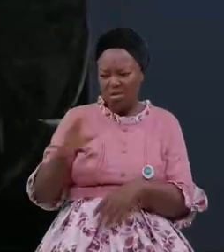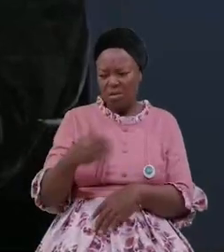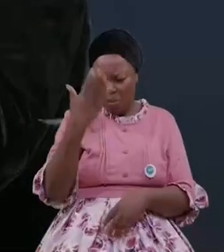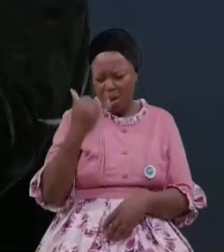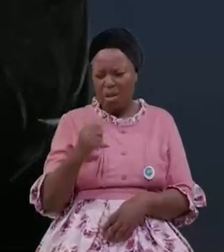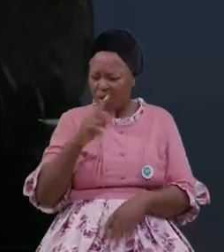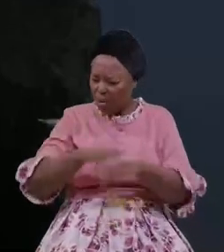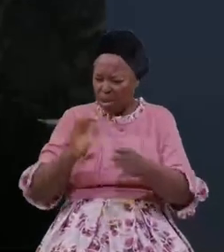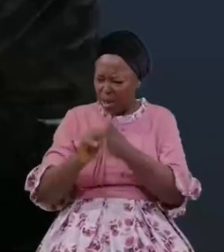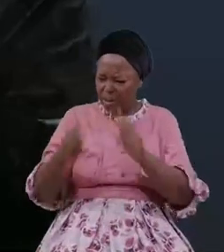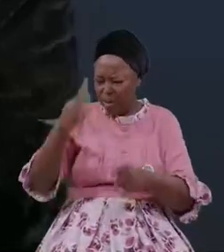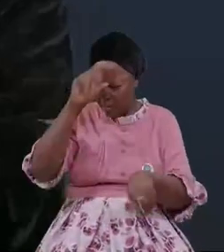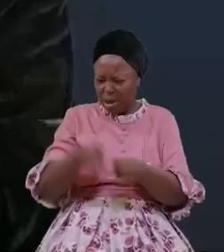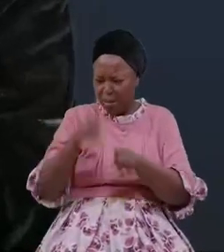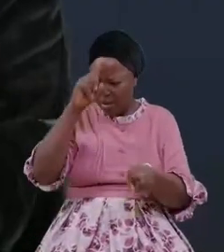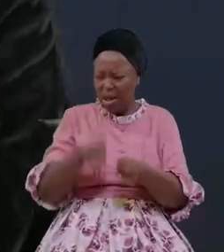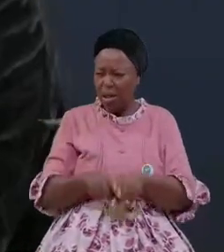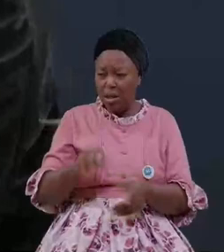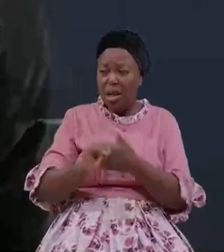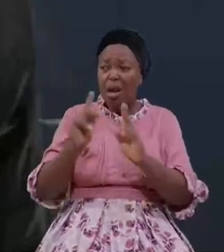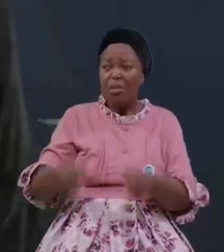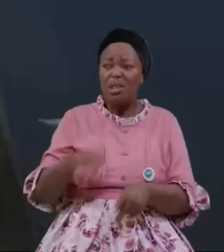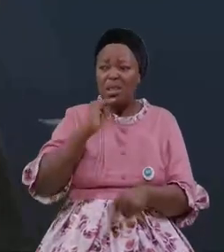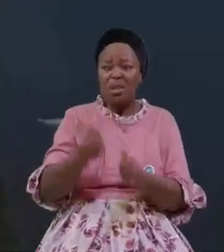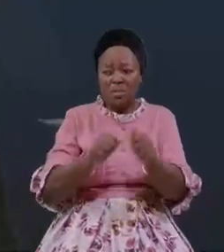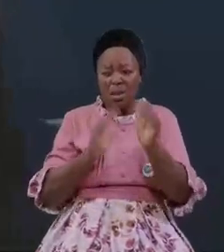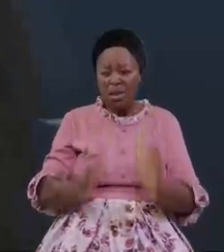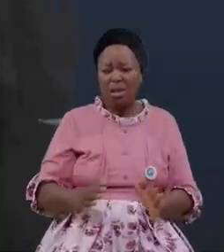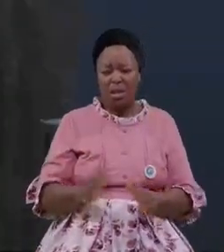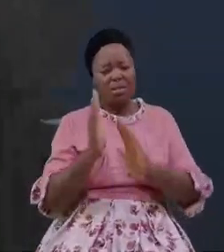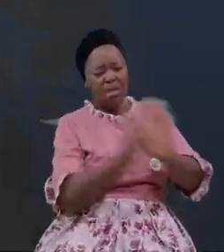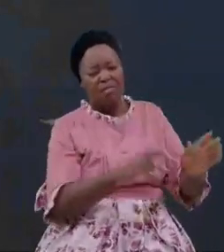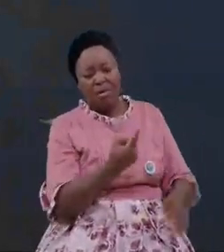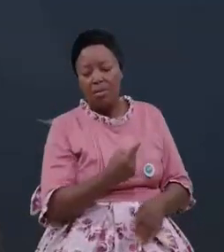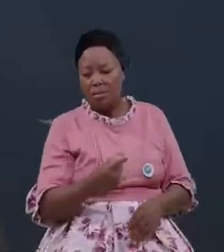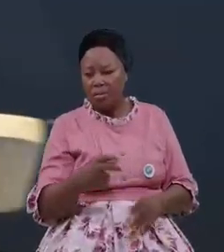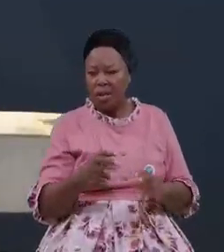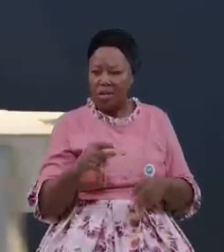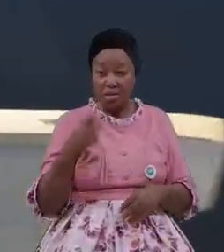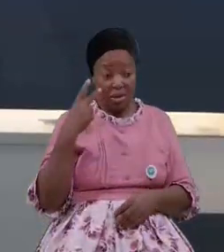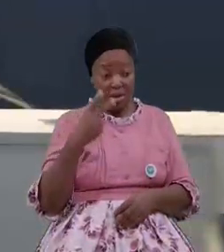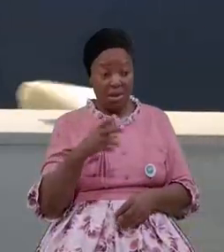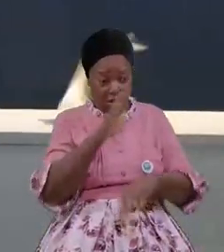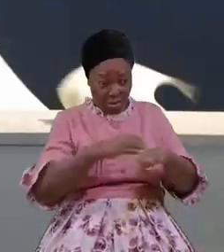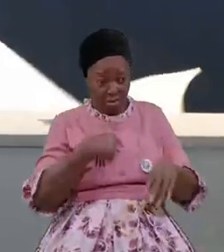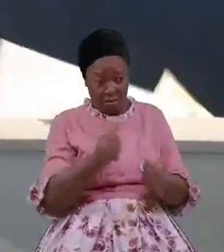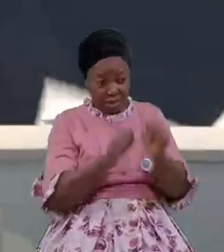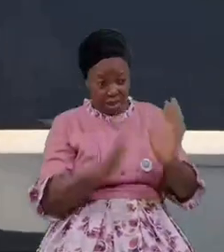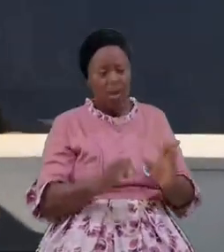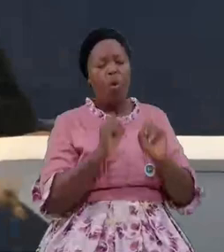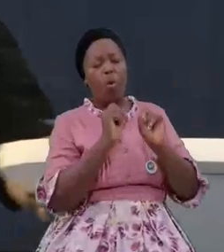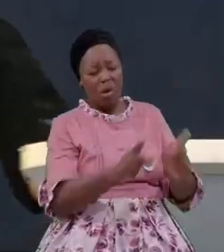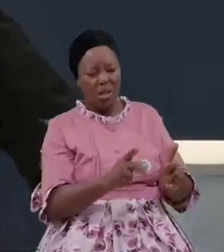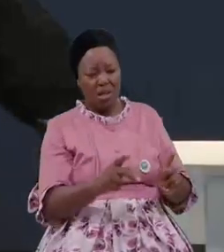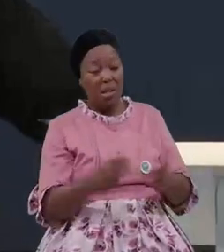frère tel c'est un rétrograde si tu un laissez-le on m'appelle rétrograde